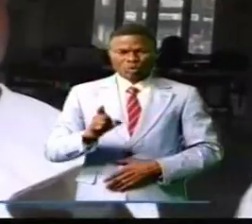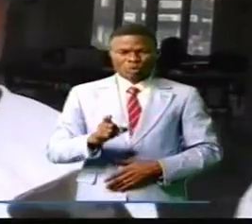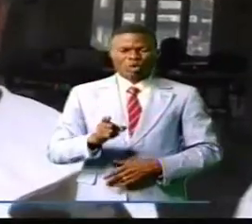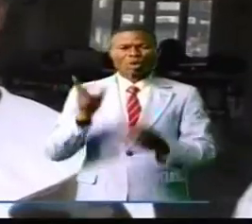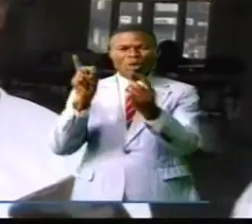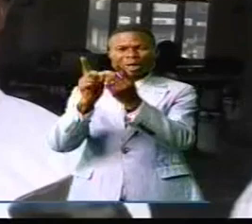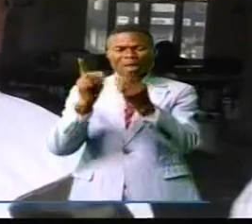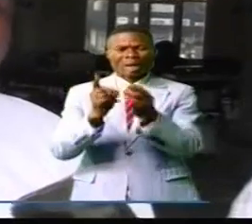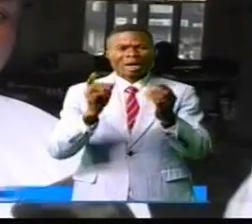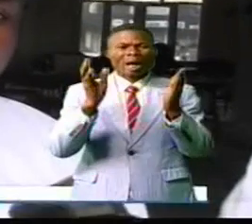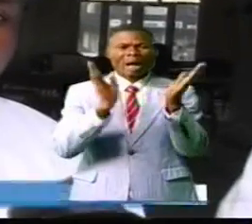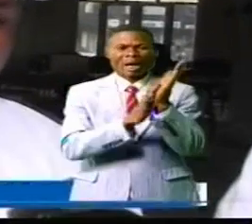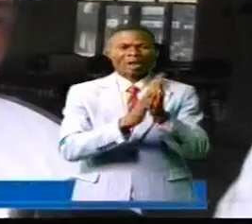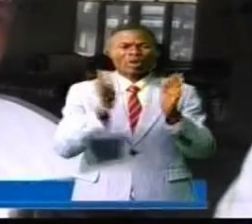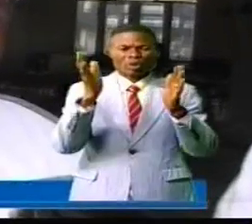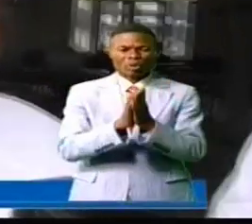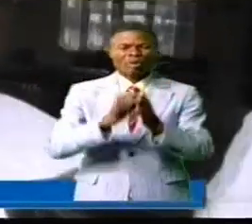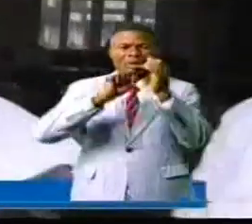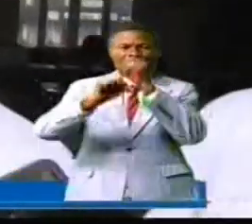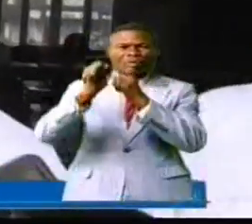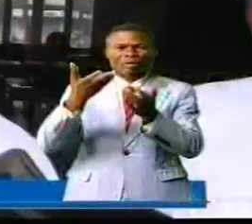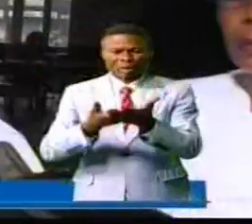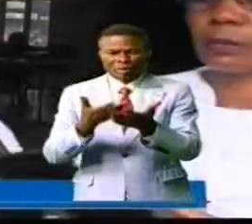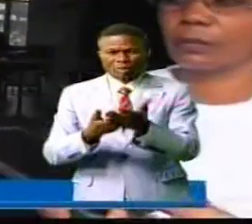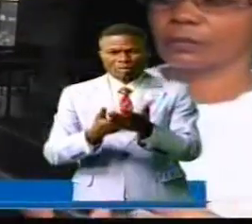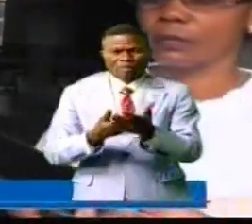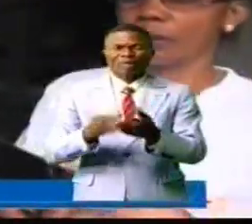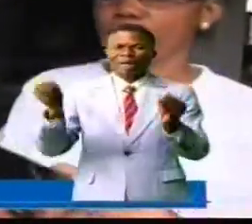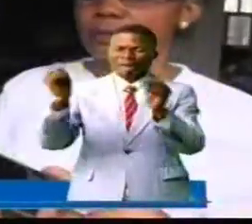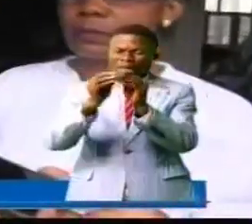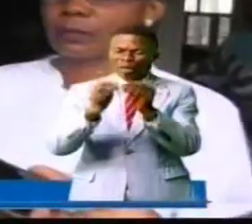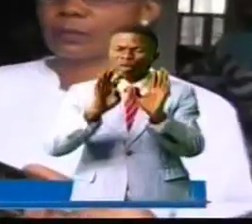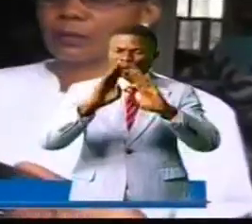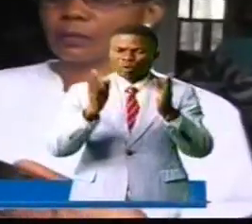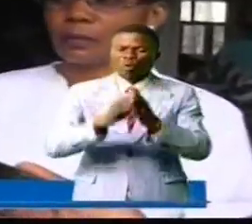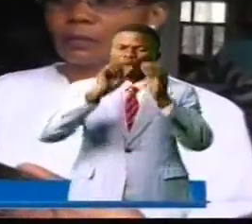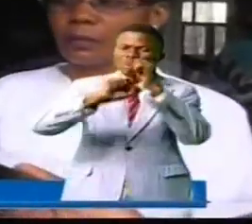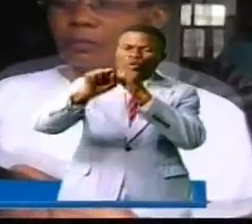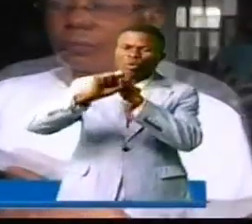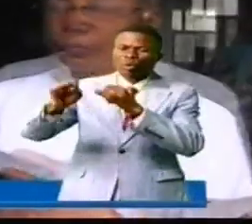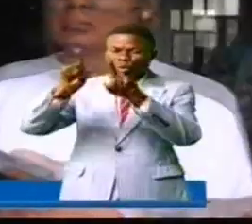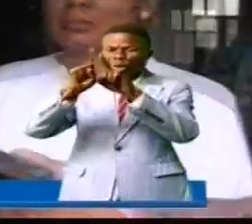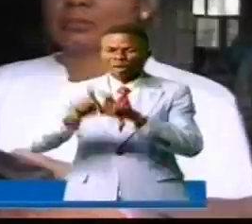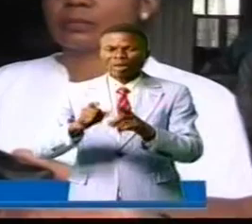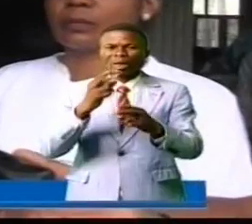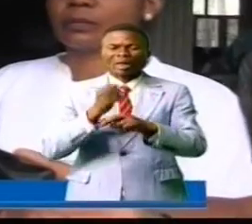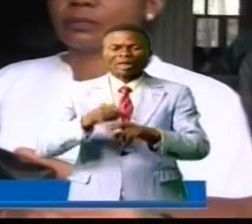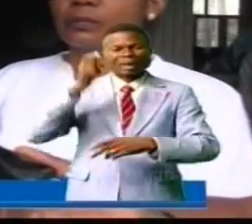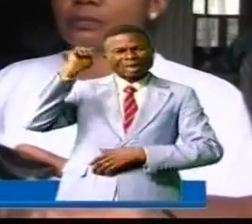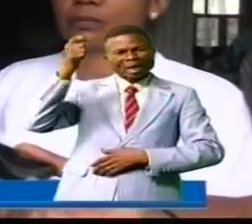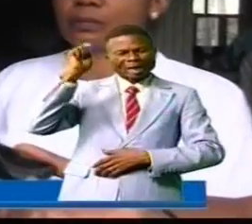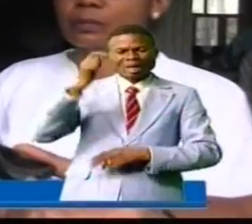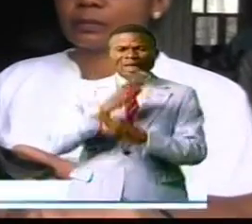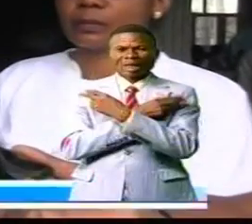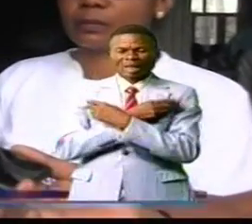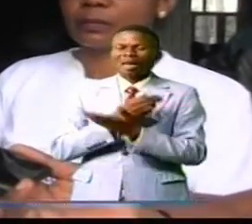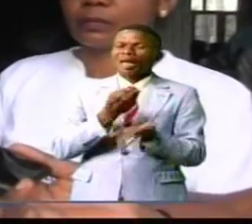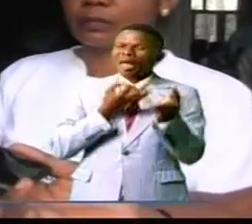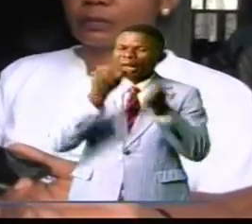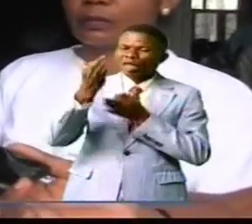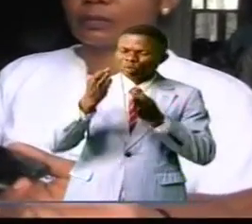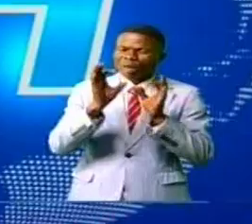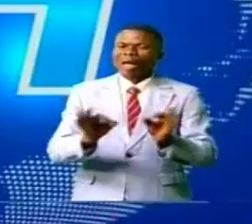écoles pour passer sa sensibilisation. Pendant les rassemblements et pendant aussi la récréation, et montrer l'importance de